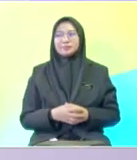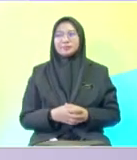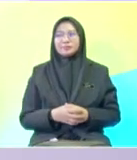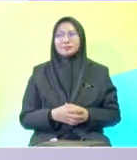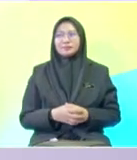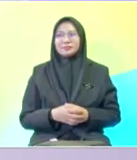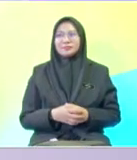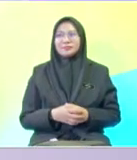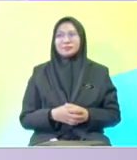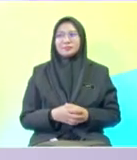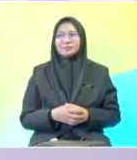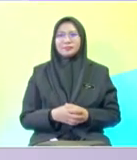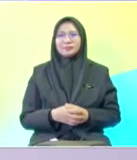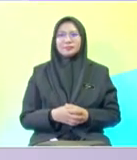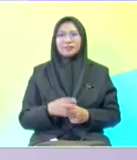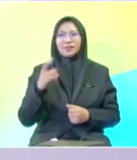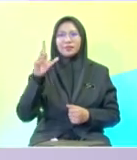atau tanwin ke dalam huruf